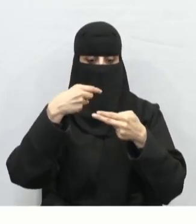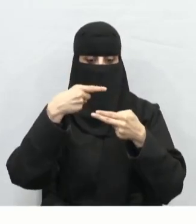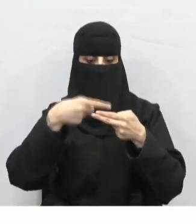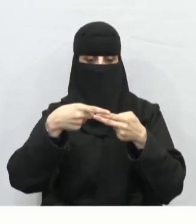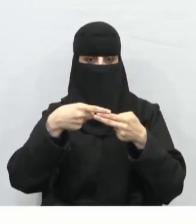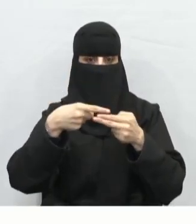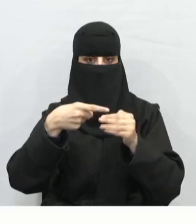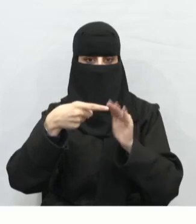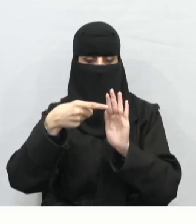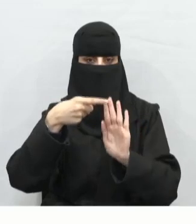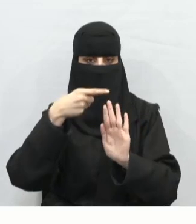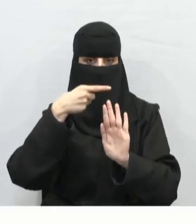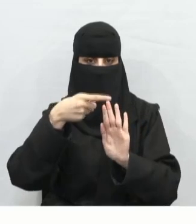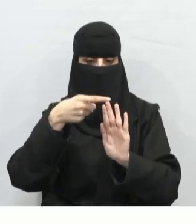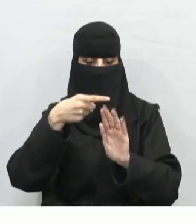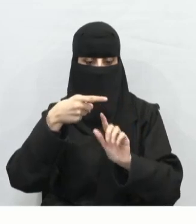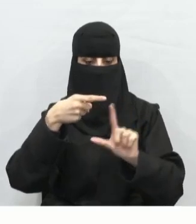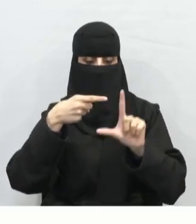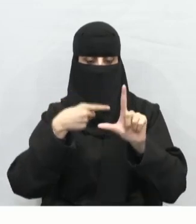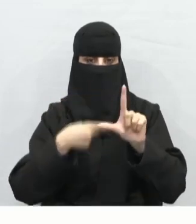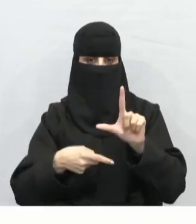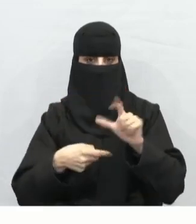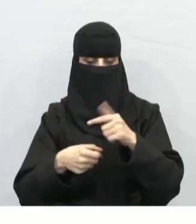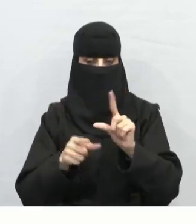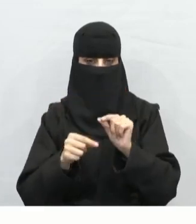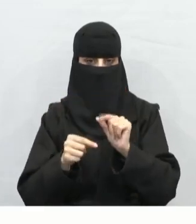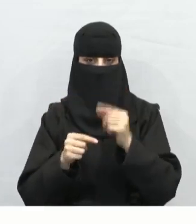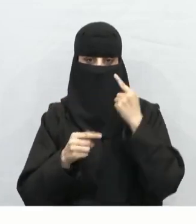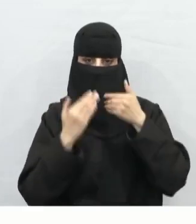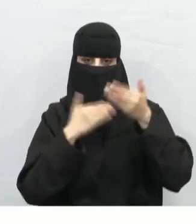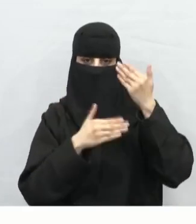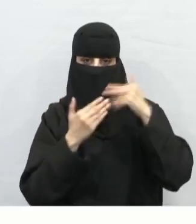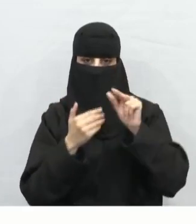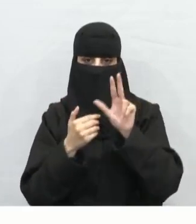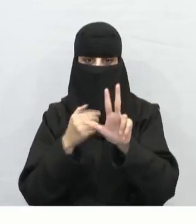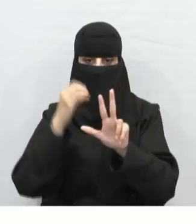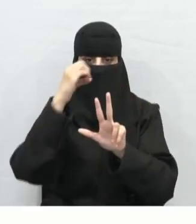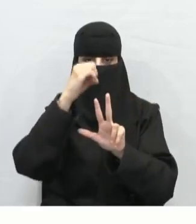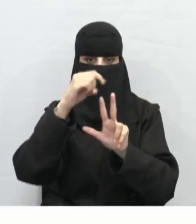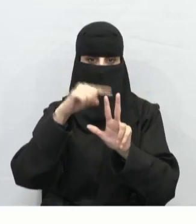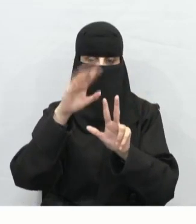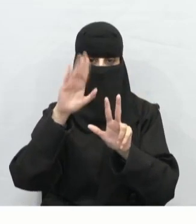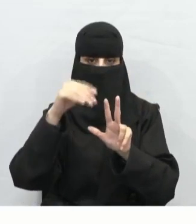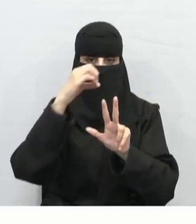احسنتم اللام القمريه اللام القمريه التي تكتب